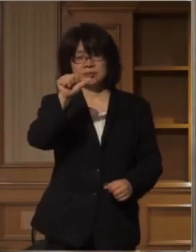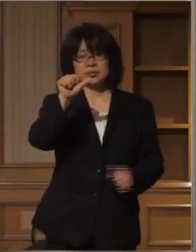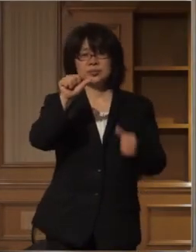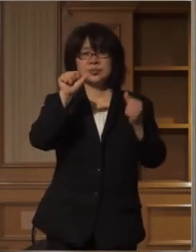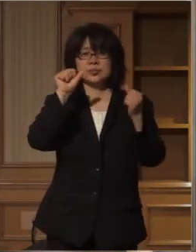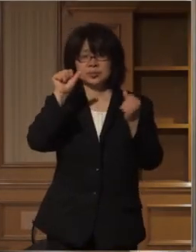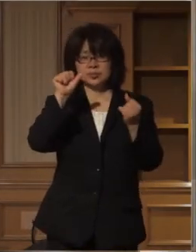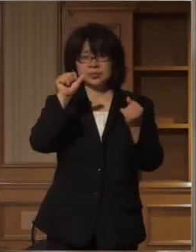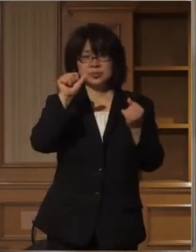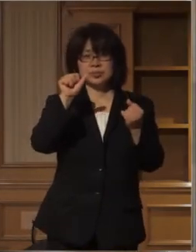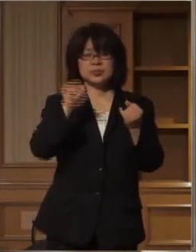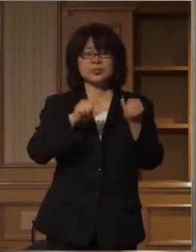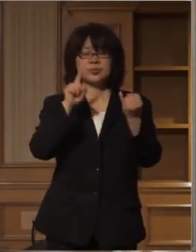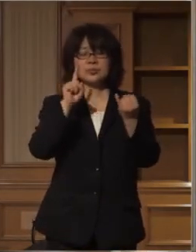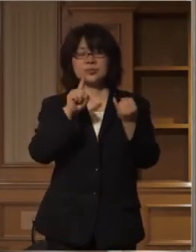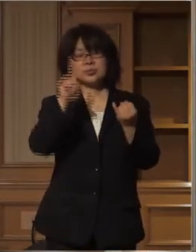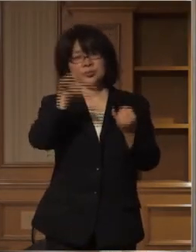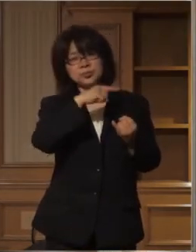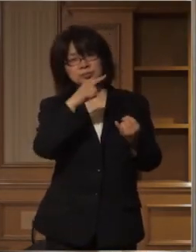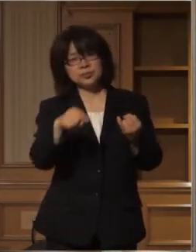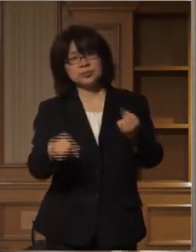に書いてて、一番後ろにですね、